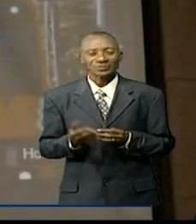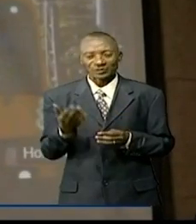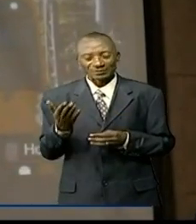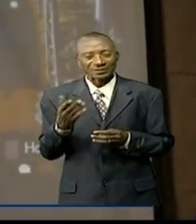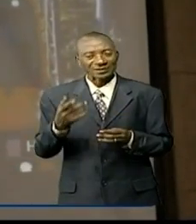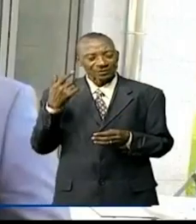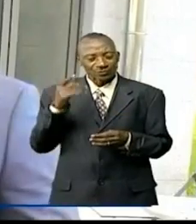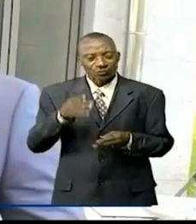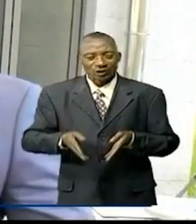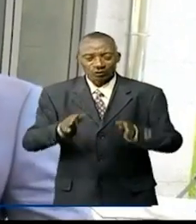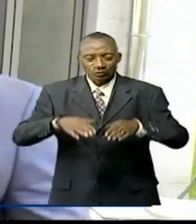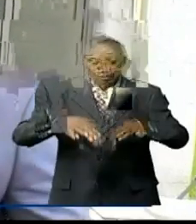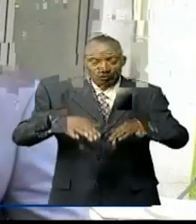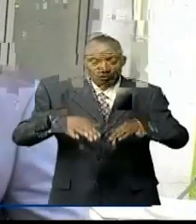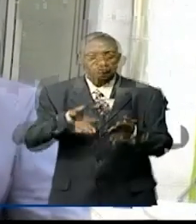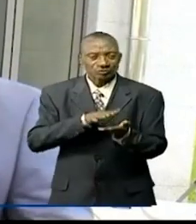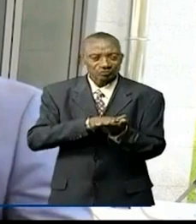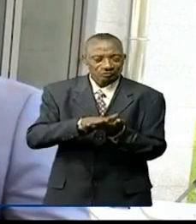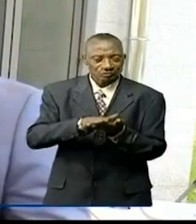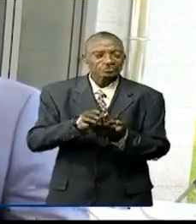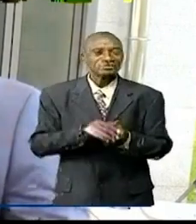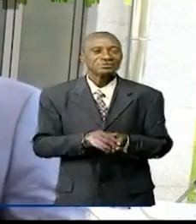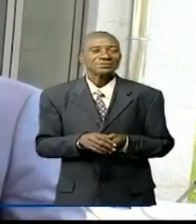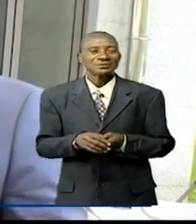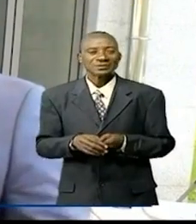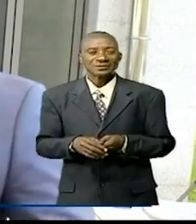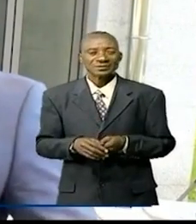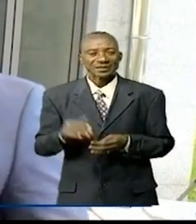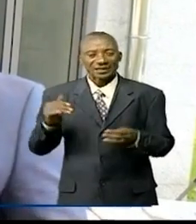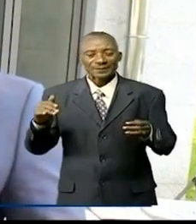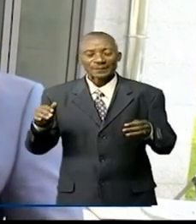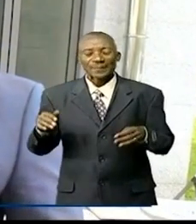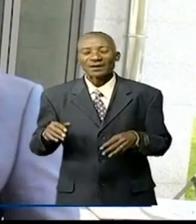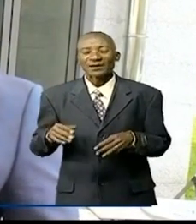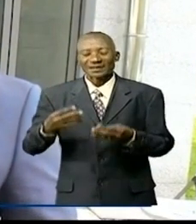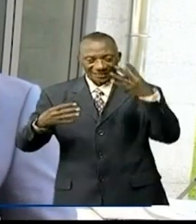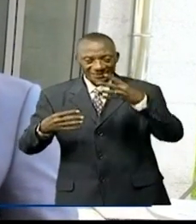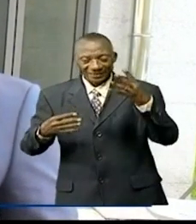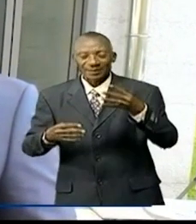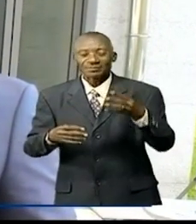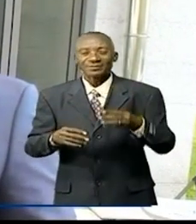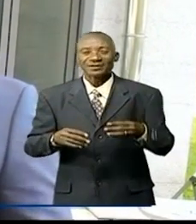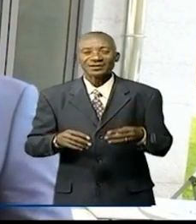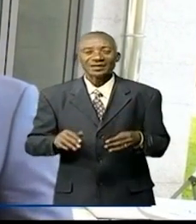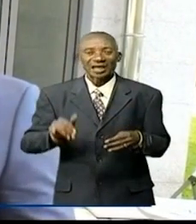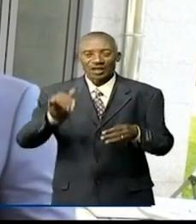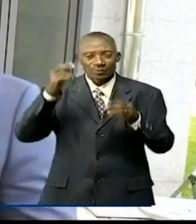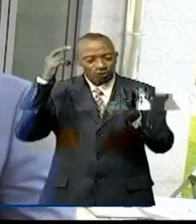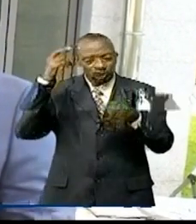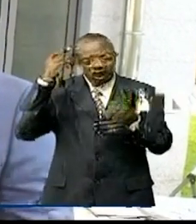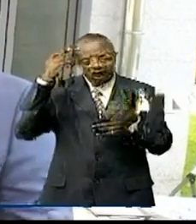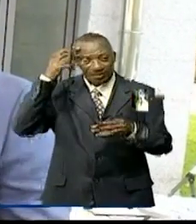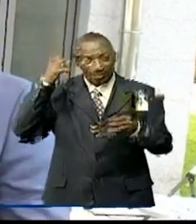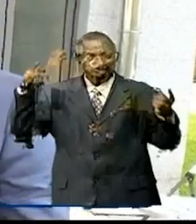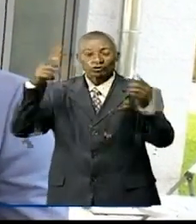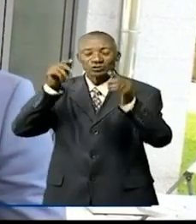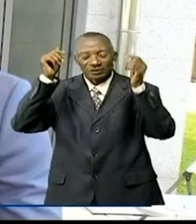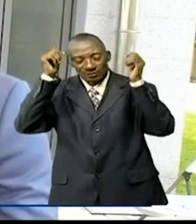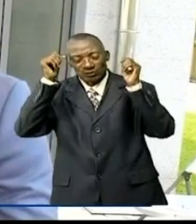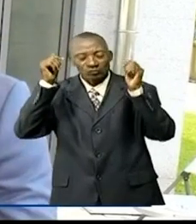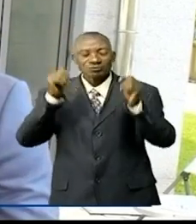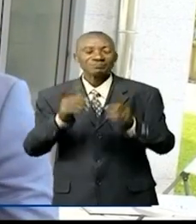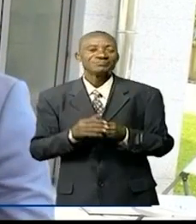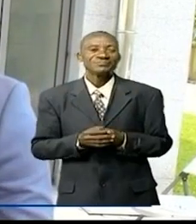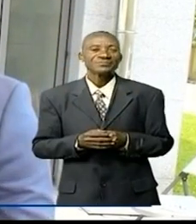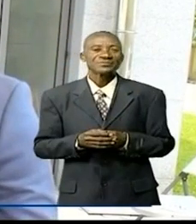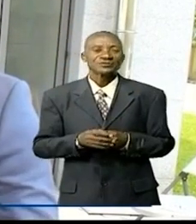Et la quatrième phase partira de l'aéroport de Njili jusqu'à Maluku. Ici, là, nous sommes en train de trouver des solutions